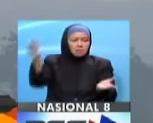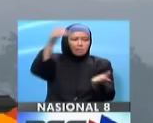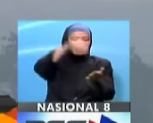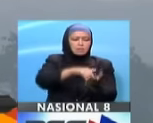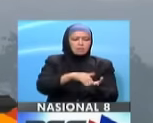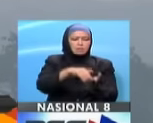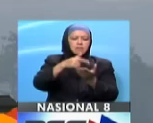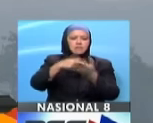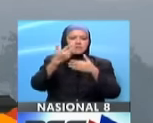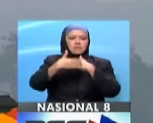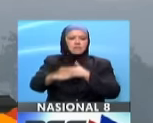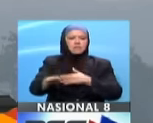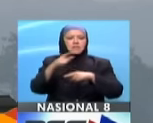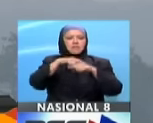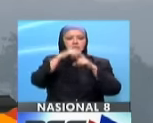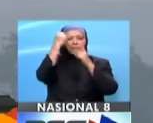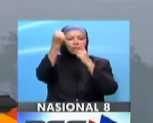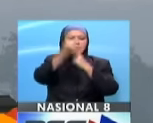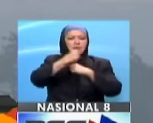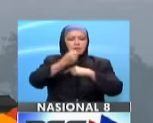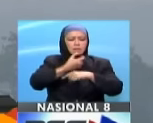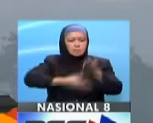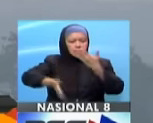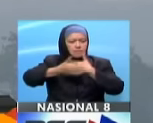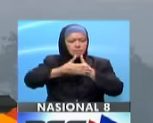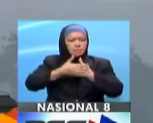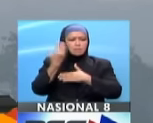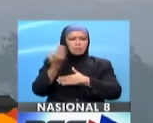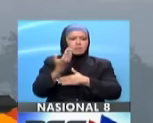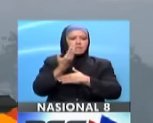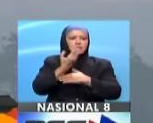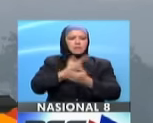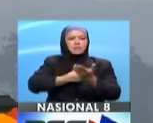keadaan beransur pulih dalam tempoh seminggu lepas. Tetapi ia